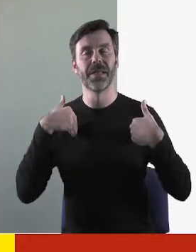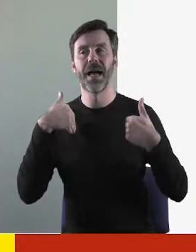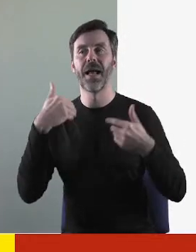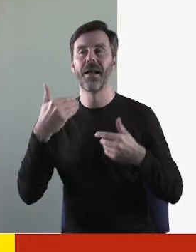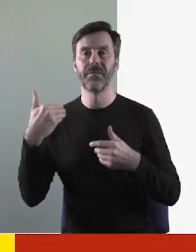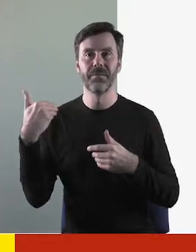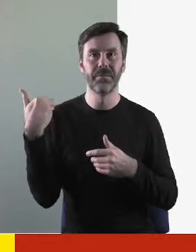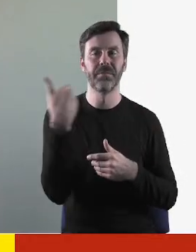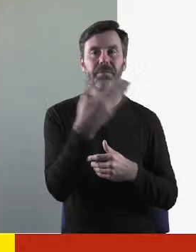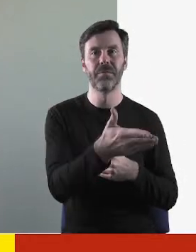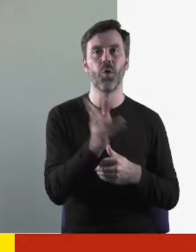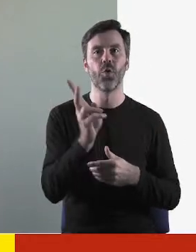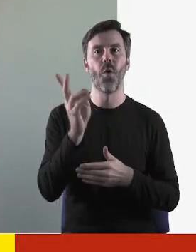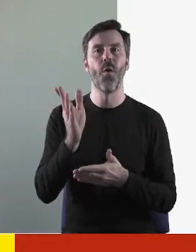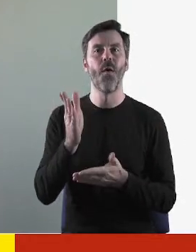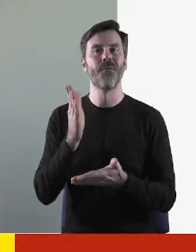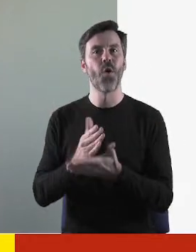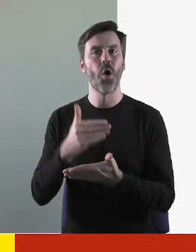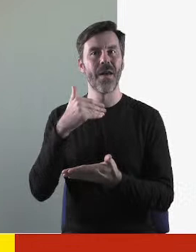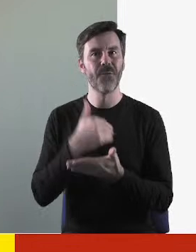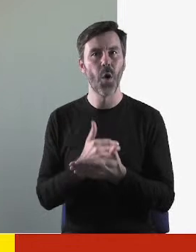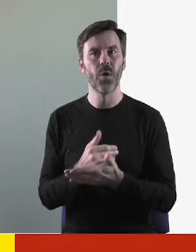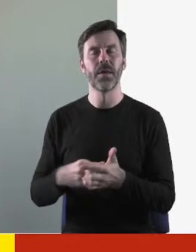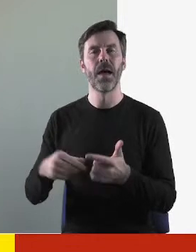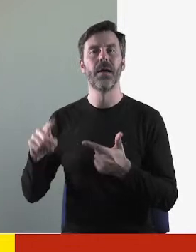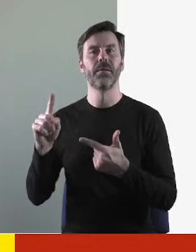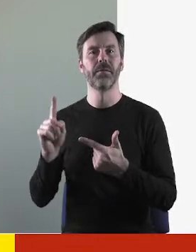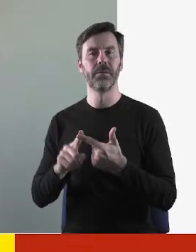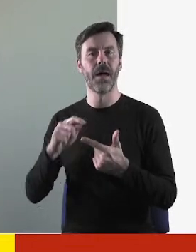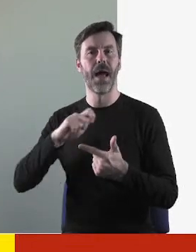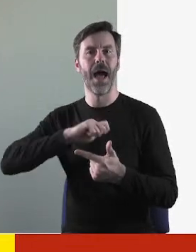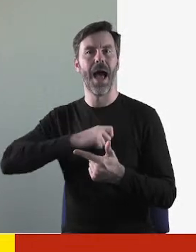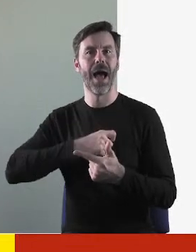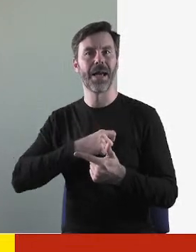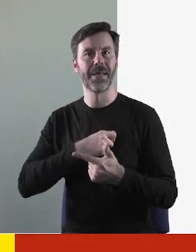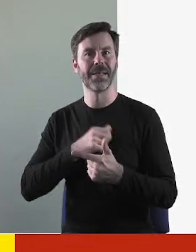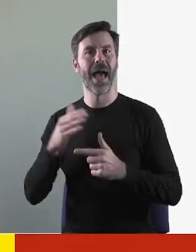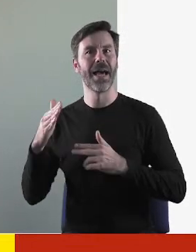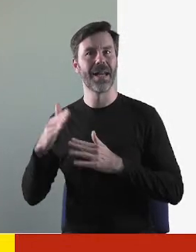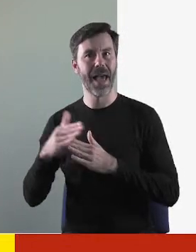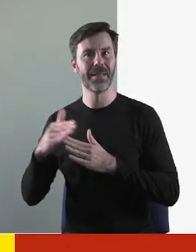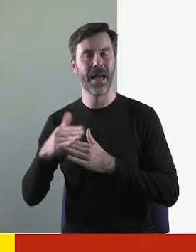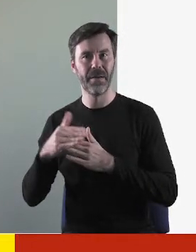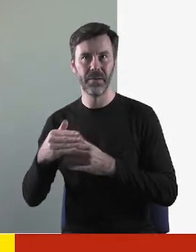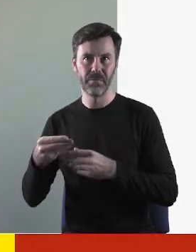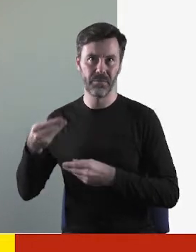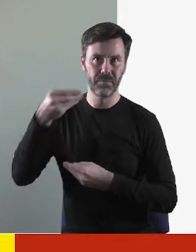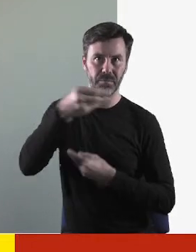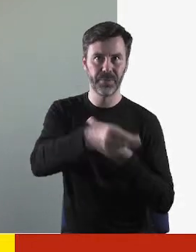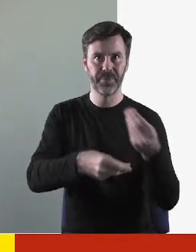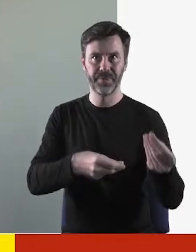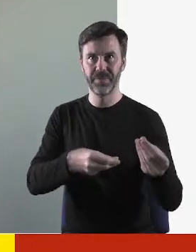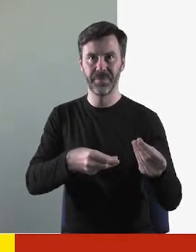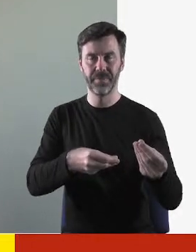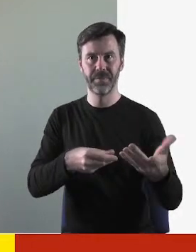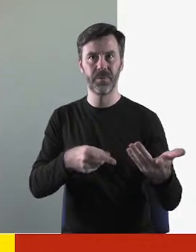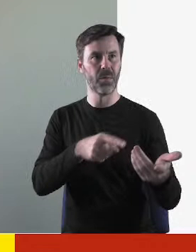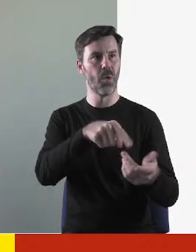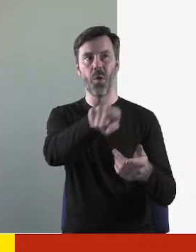ramienia wojewody i z Agencji Rezerw, więc nikt nam nie